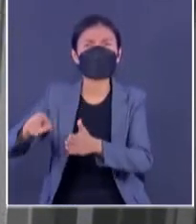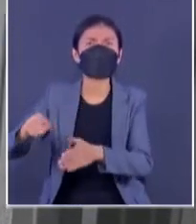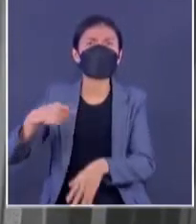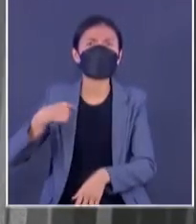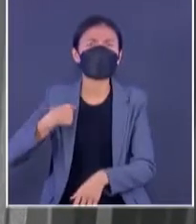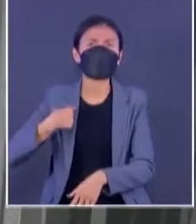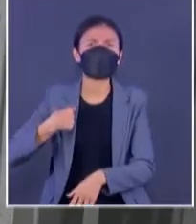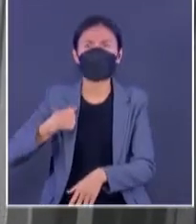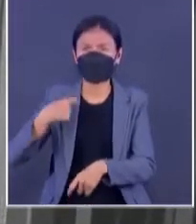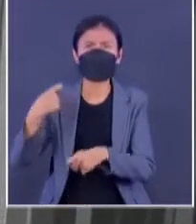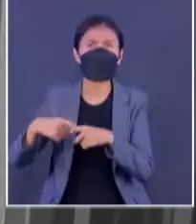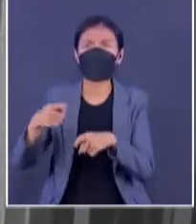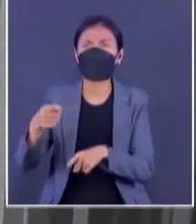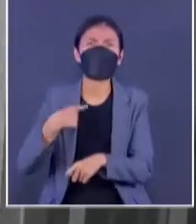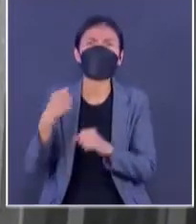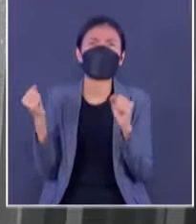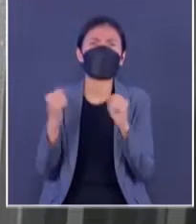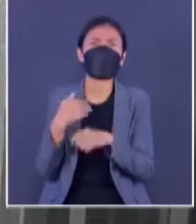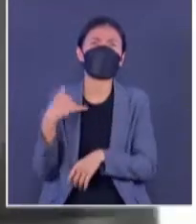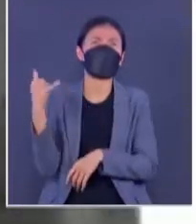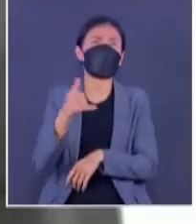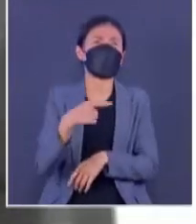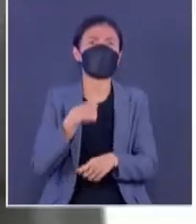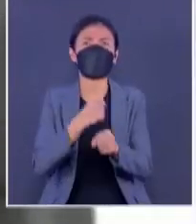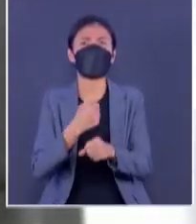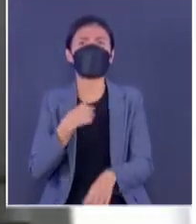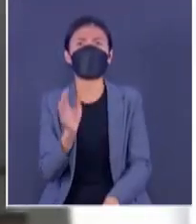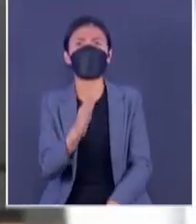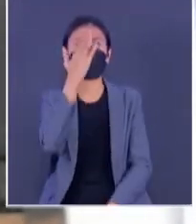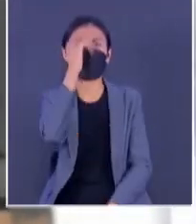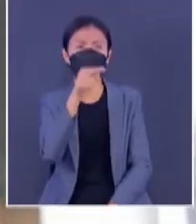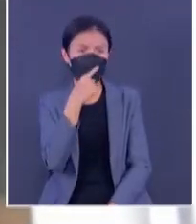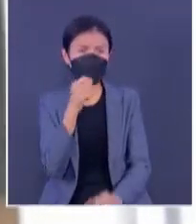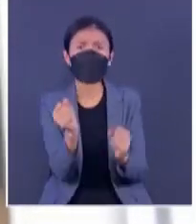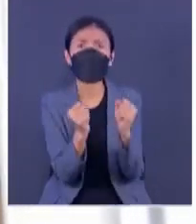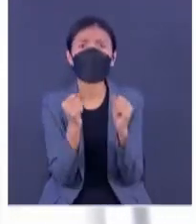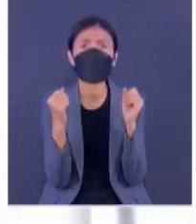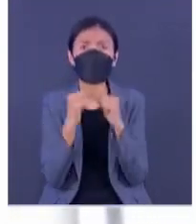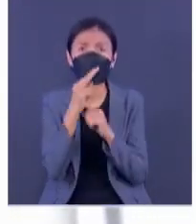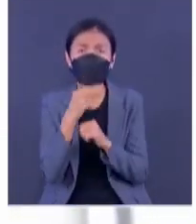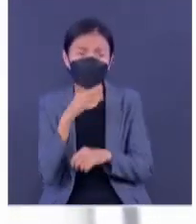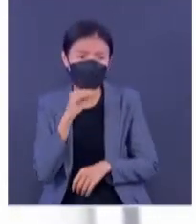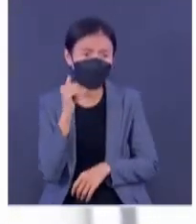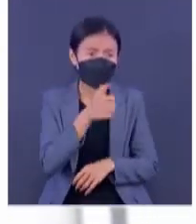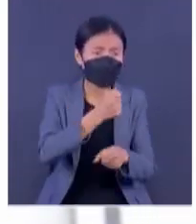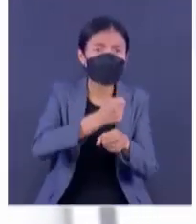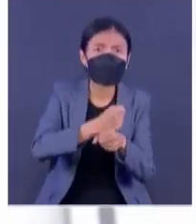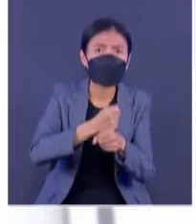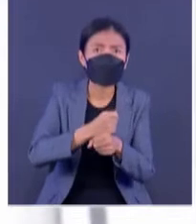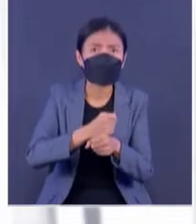ม่กล้าเข้าไปทำงานเนื่องจากว่าแน่นอนจุดดังกล่าวหลายคนก็มองว่ามันเป็นจุดที่สุ่มเสี่ยงของการติดเชื้อน